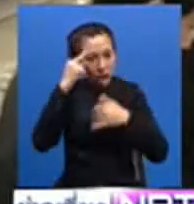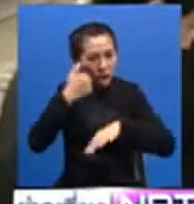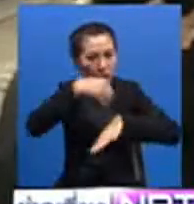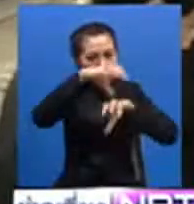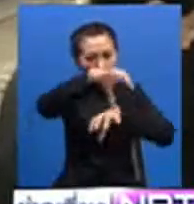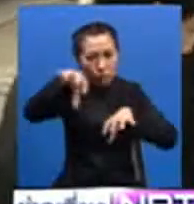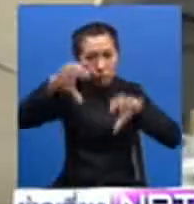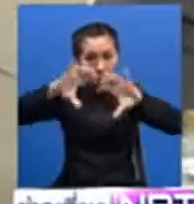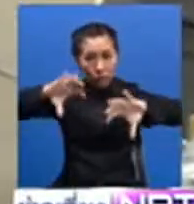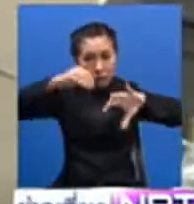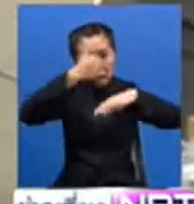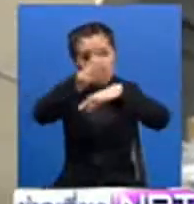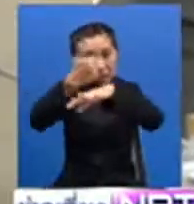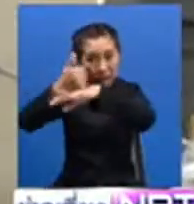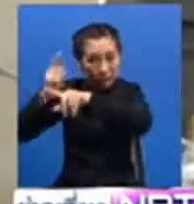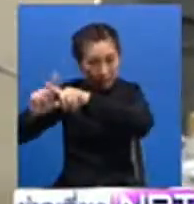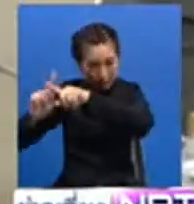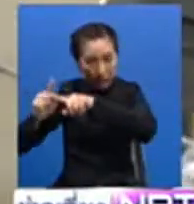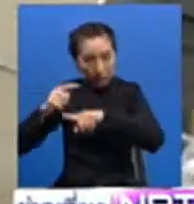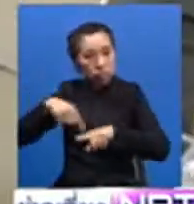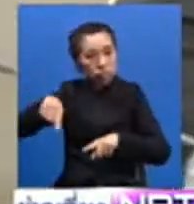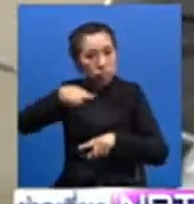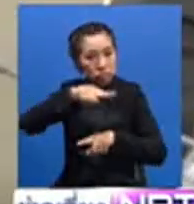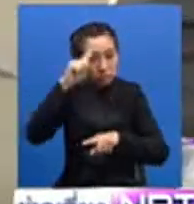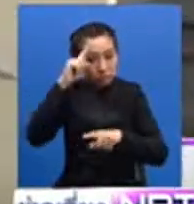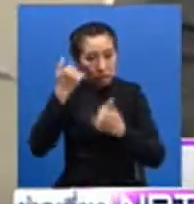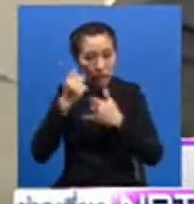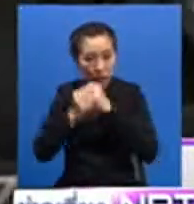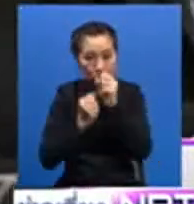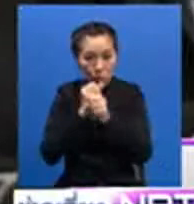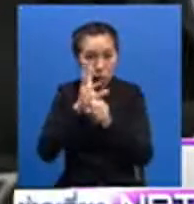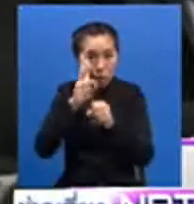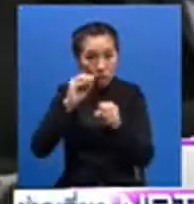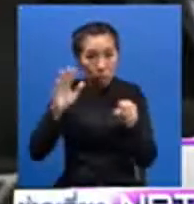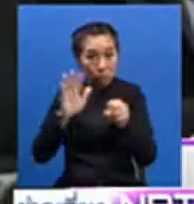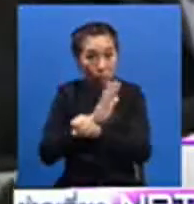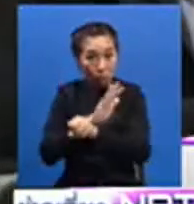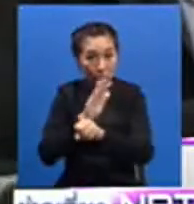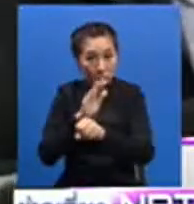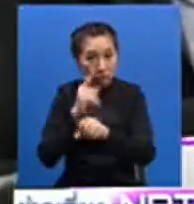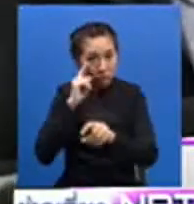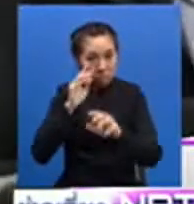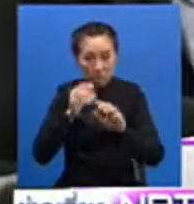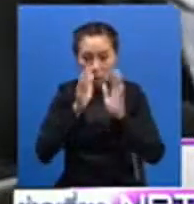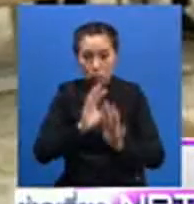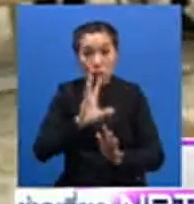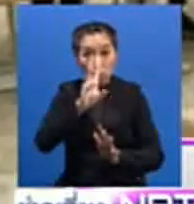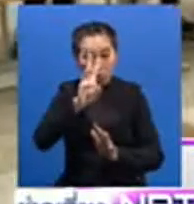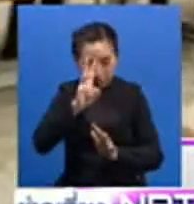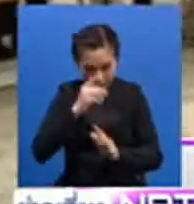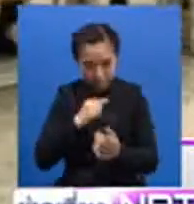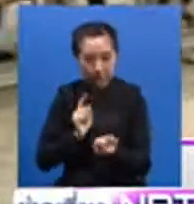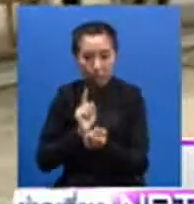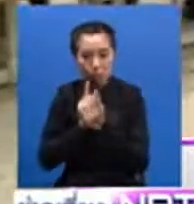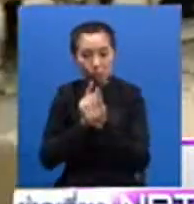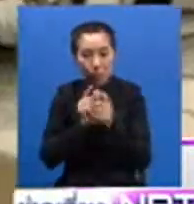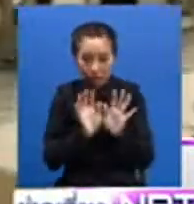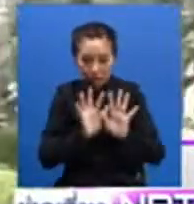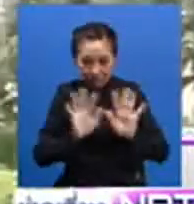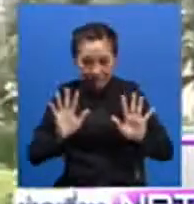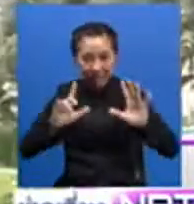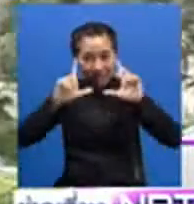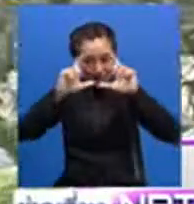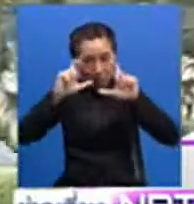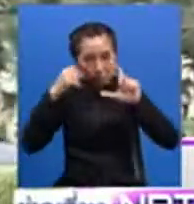ส่วนราชการระดับปลัดกระทรวงหรือเทียบเท่าที่เกษียณอายุราชการในปีนี้จำนวน 6คนเข้าพบพร้อมถ่ายรูปเป็นที่